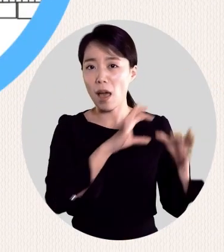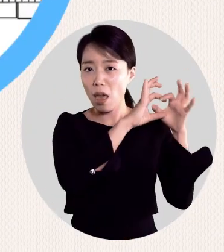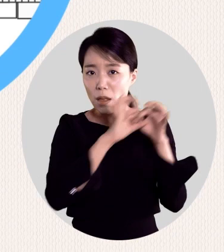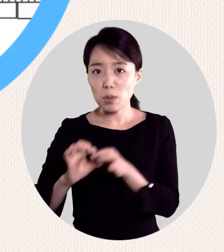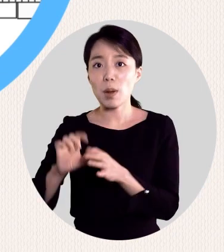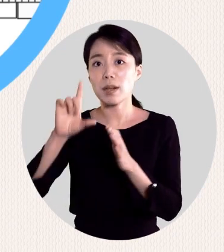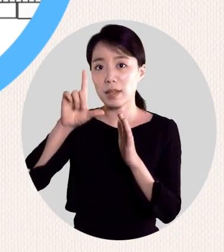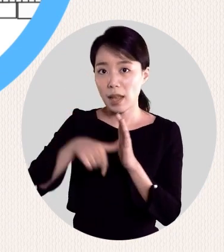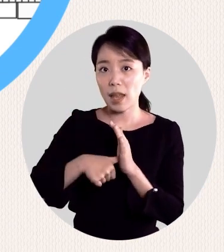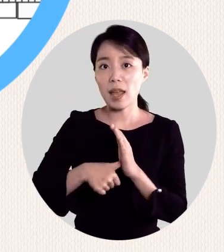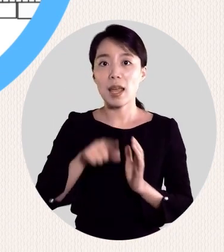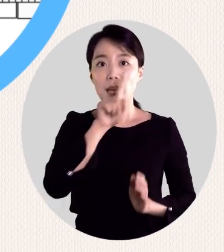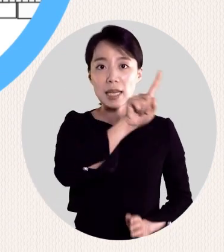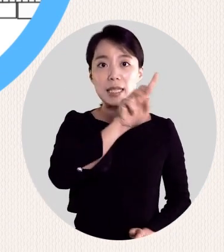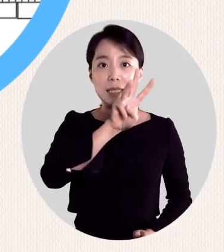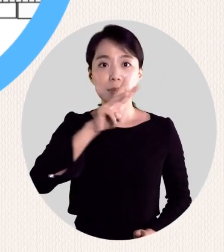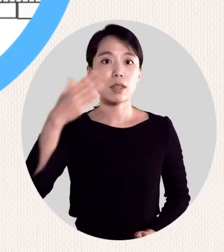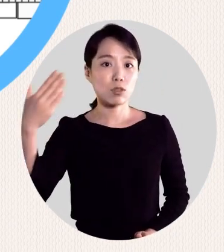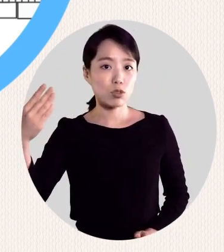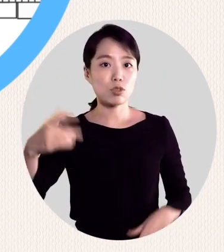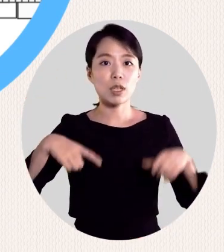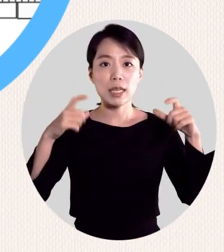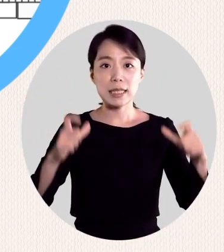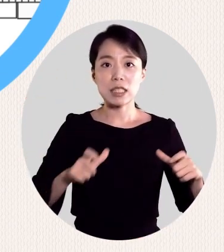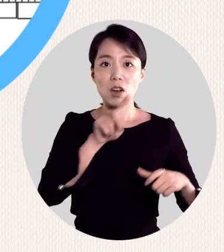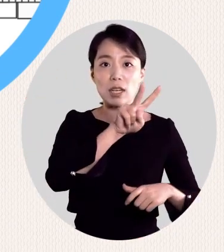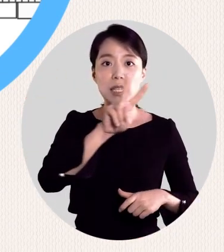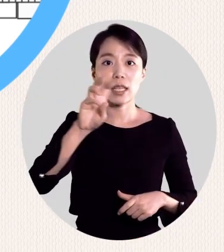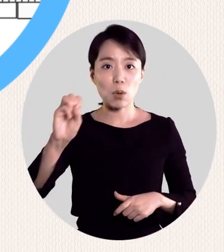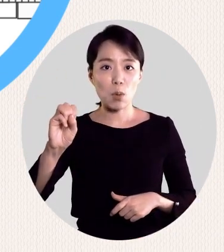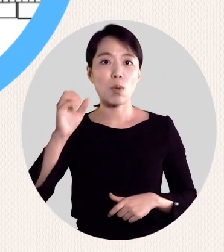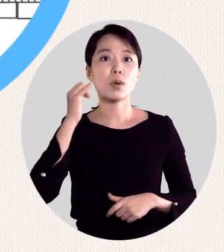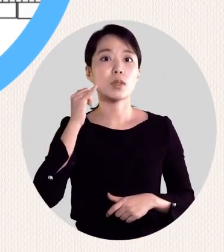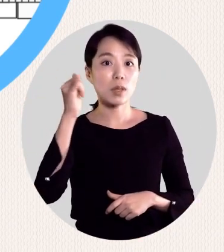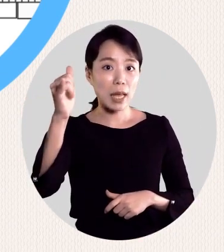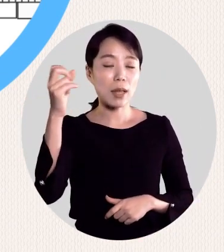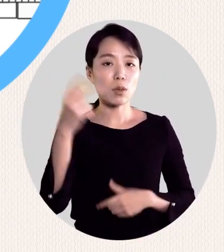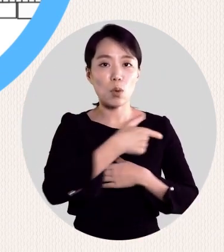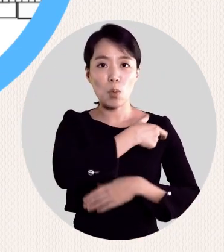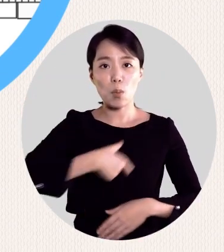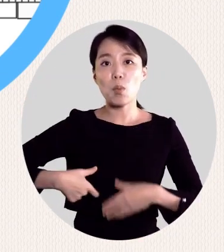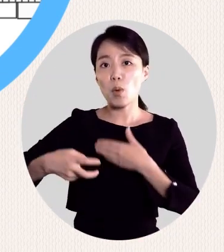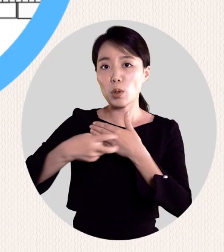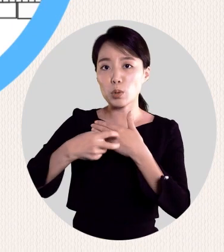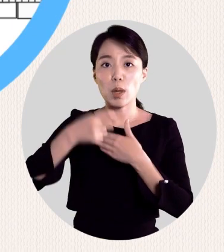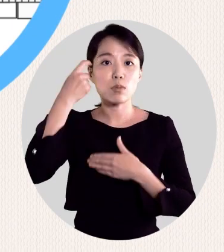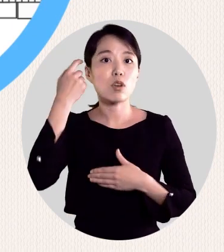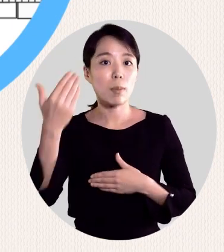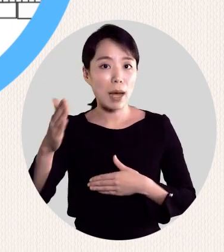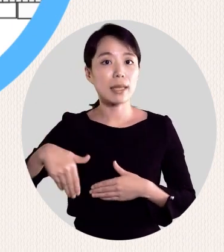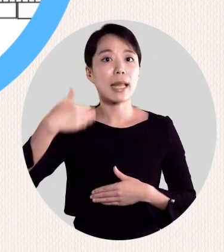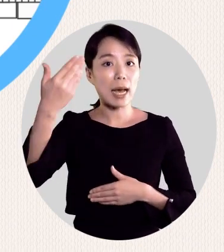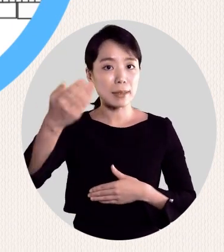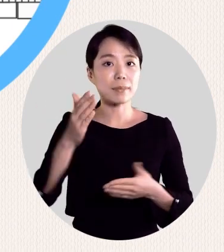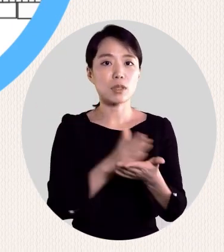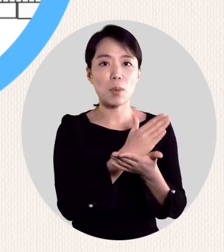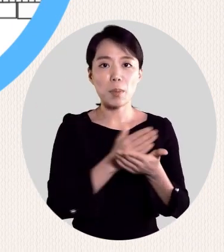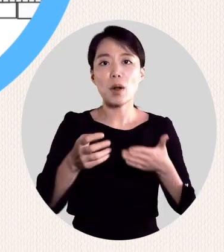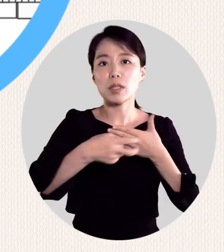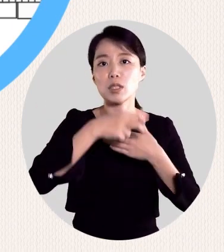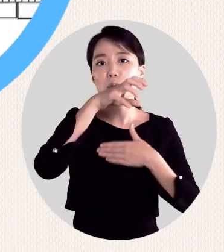등 호흡기 증상이 심해질 경우 1339 지역번호 120 콜센터 및 보건소에 문의하신